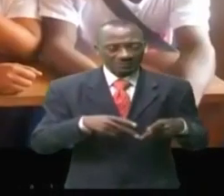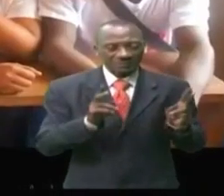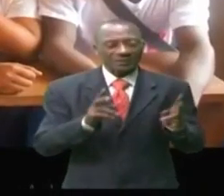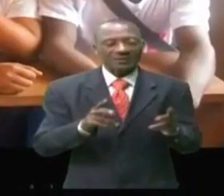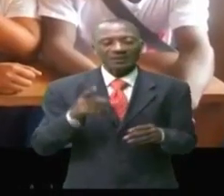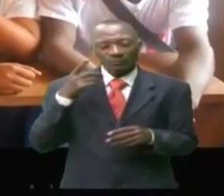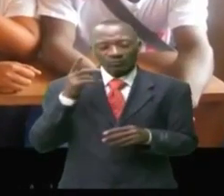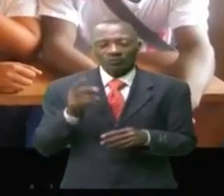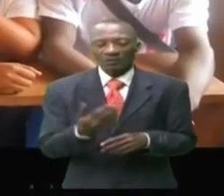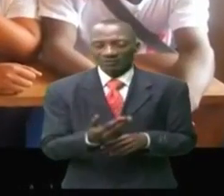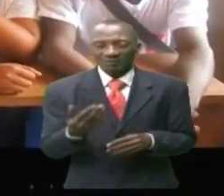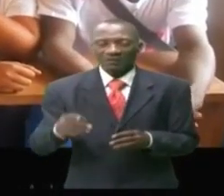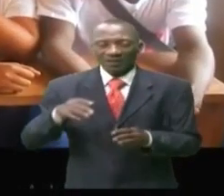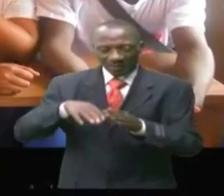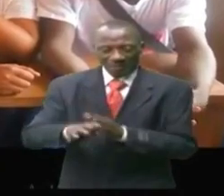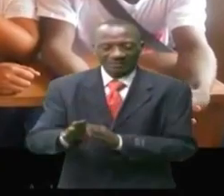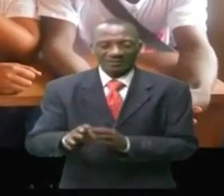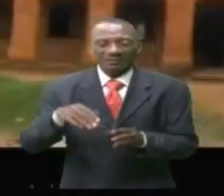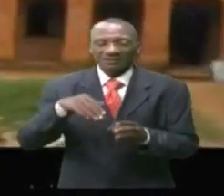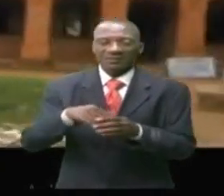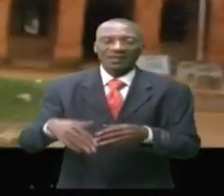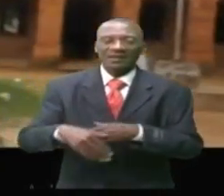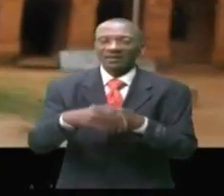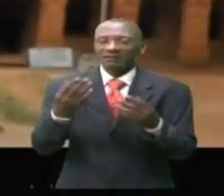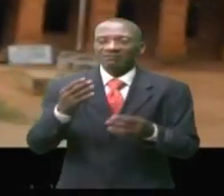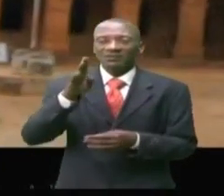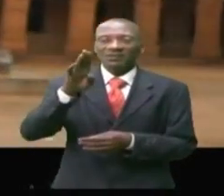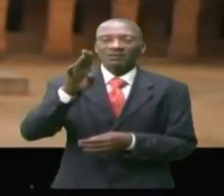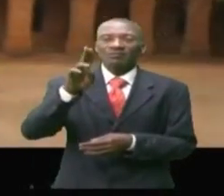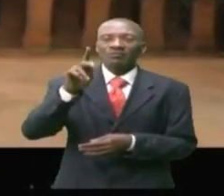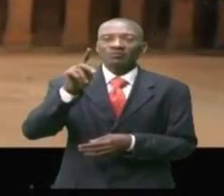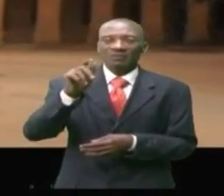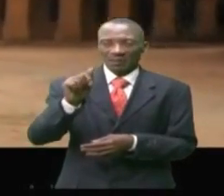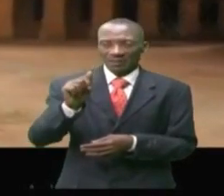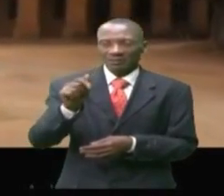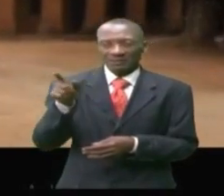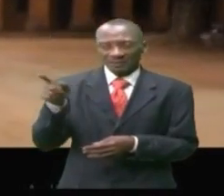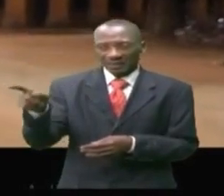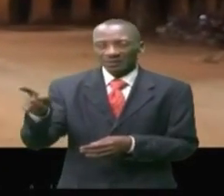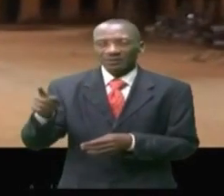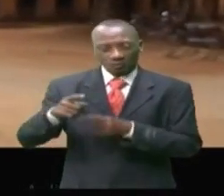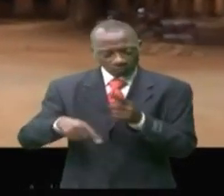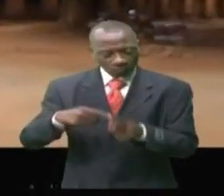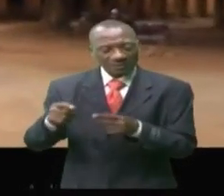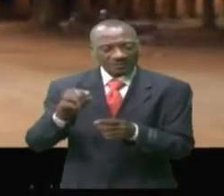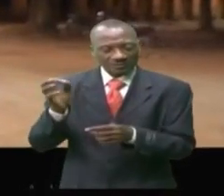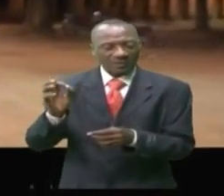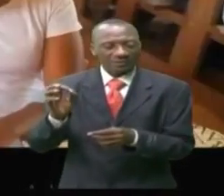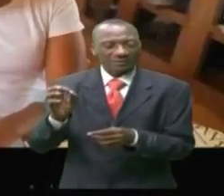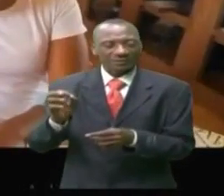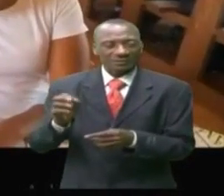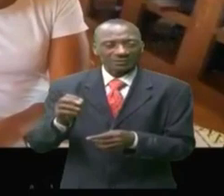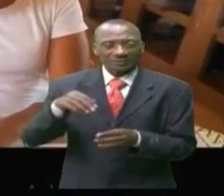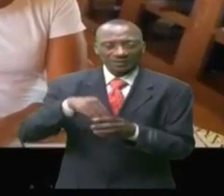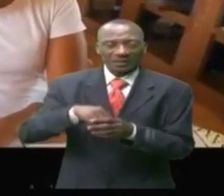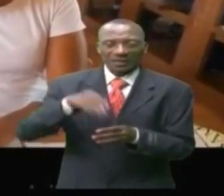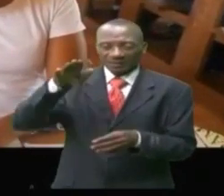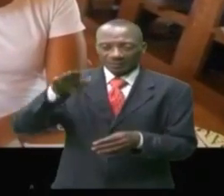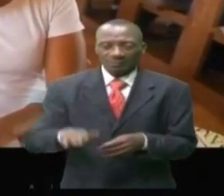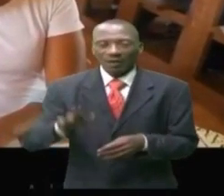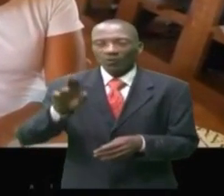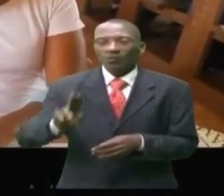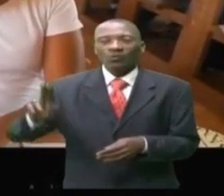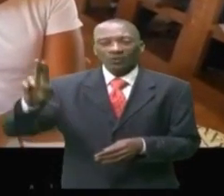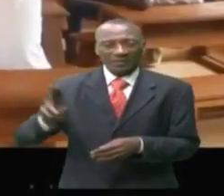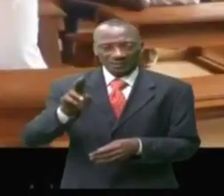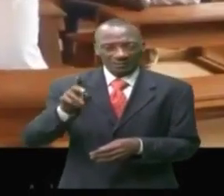de la rentrée, car toutes les écoles primaires et maternelles sont fermées. Au niveau secondaire, seules les classes de première au 4e